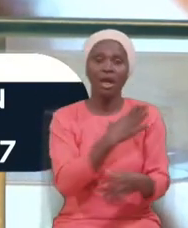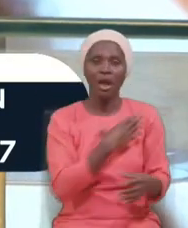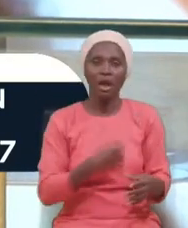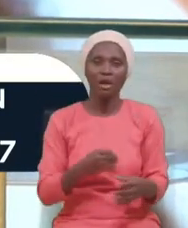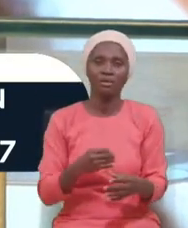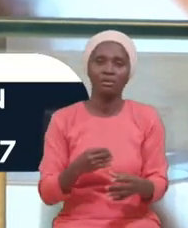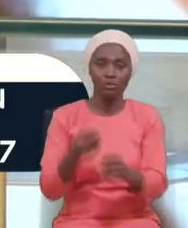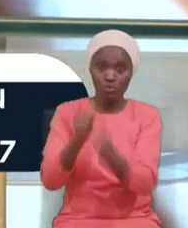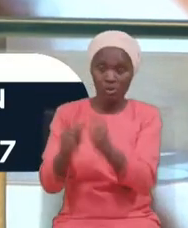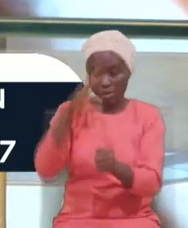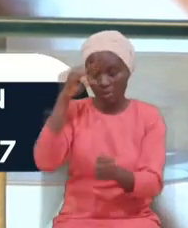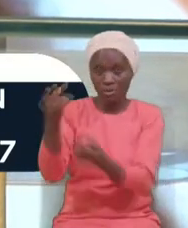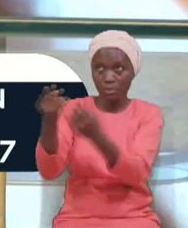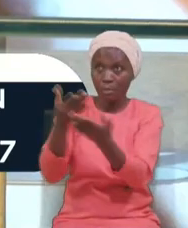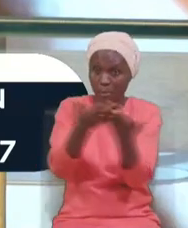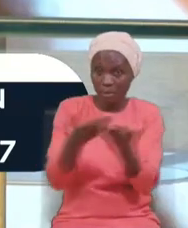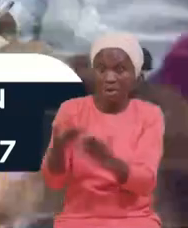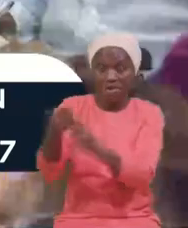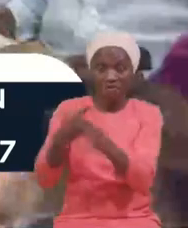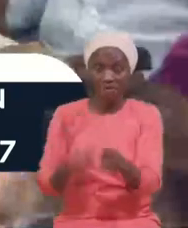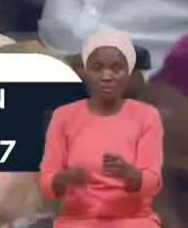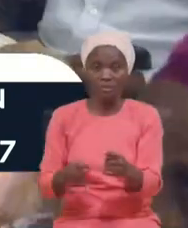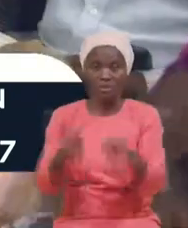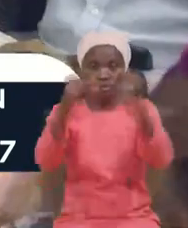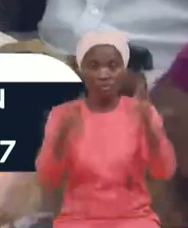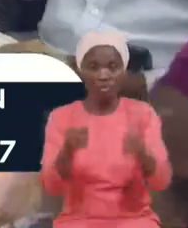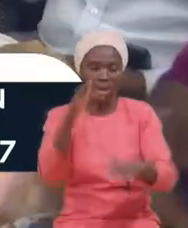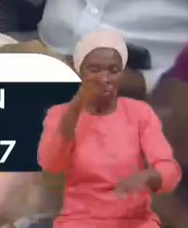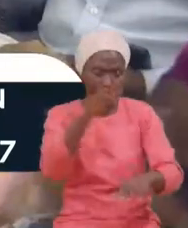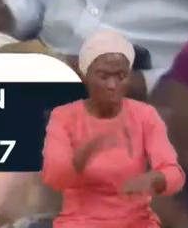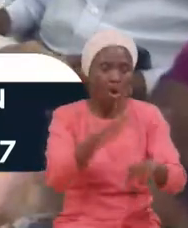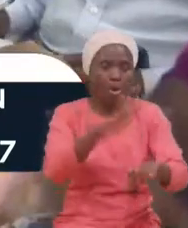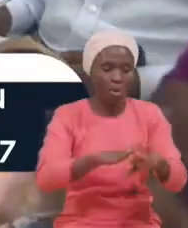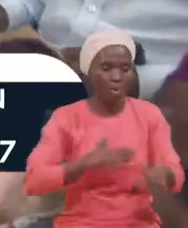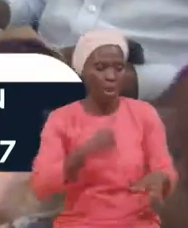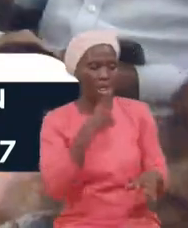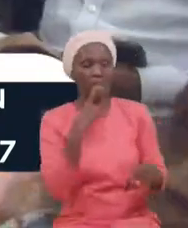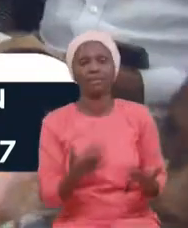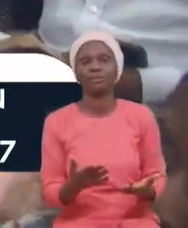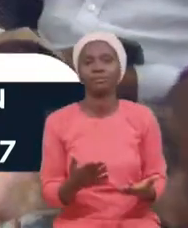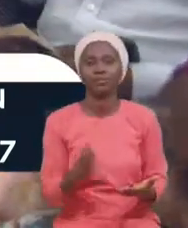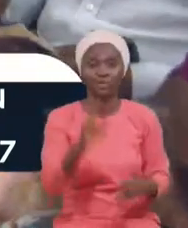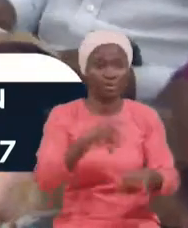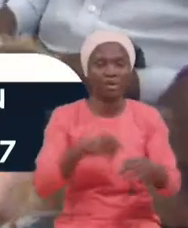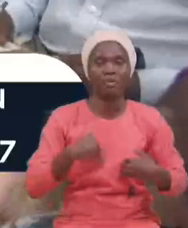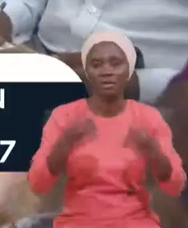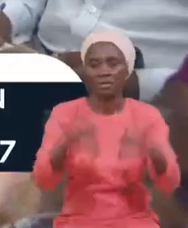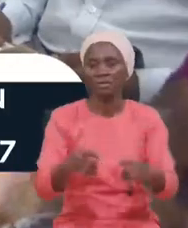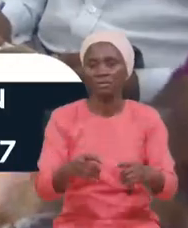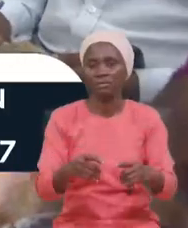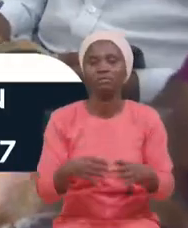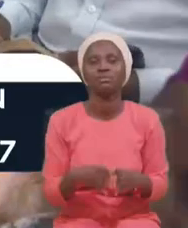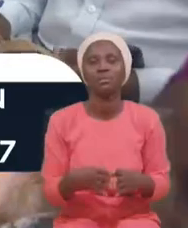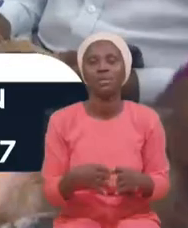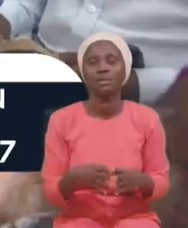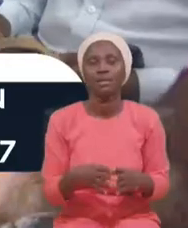des pincettes. Il en toucha ma bouche. Votre heure sonne. Je dis, votre heure sonne. Il en